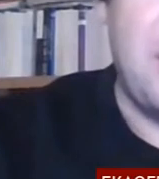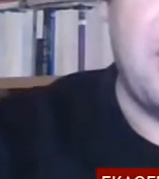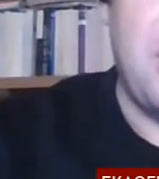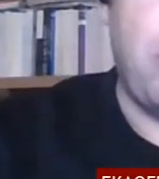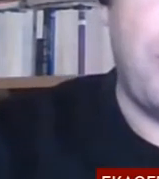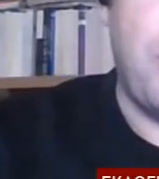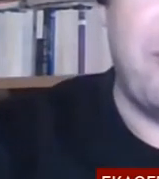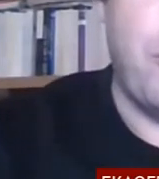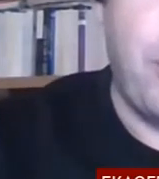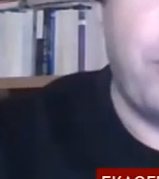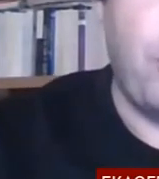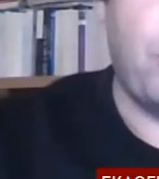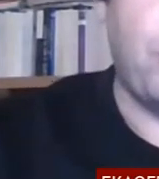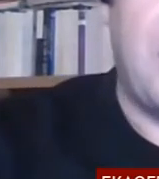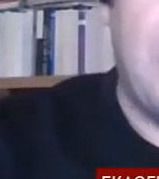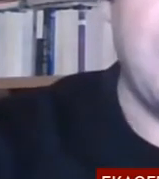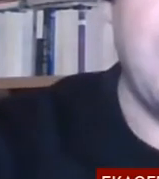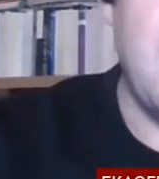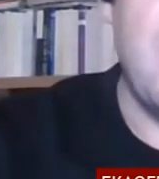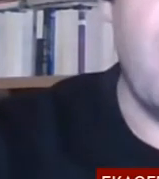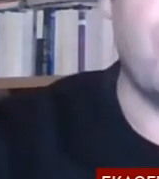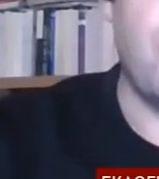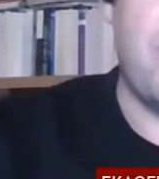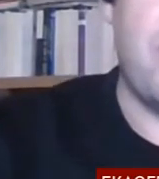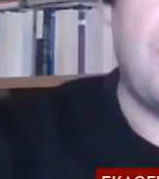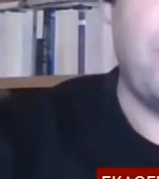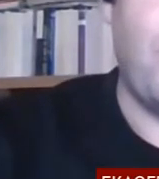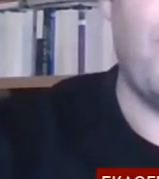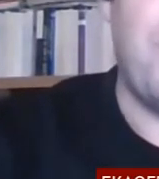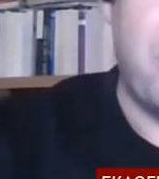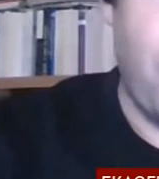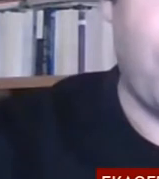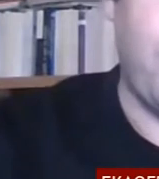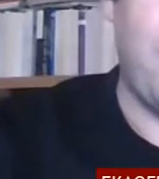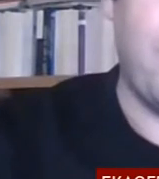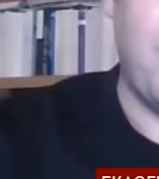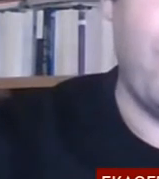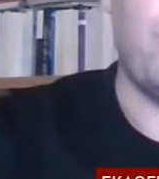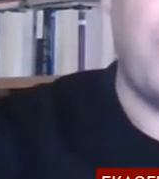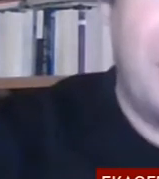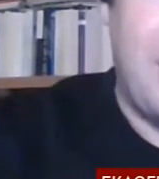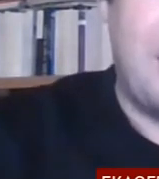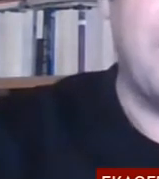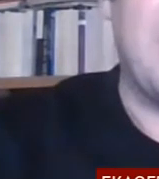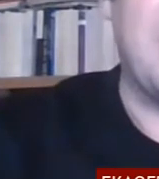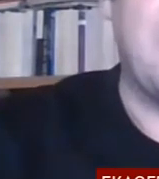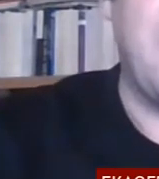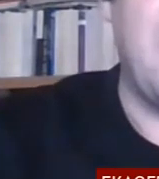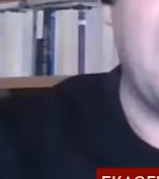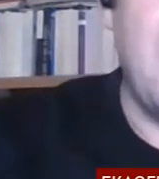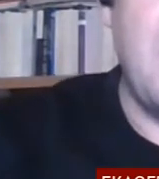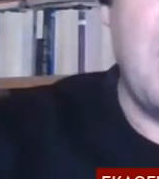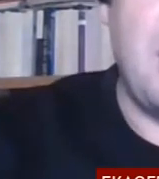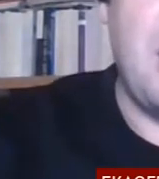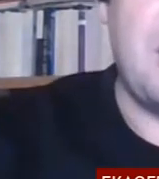Παύλο Χριστίδη, τον υποψήφιο πρόεδρο του ΚΙΝΑΛ. Για όσους ξέρετε, το ΠΑΣΟΚ, το παραδοσιακό, το ΚΙΝΑΛ, κίνημα αλλαγής